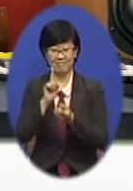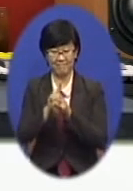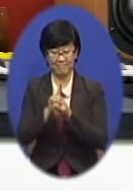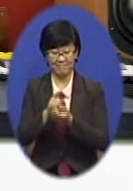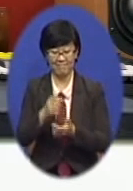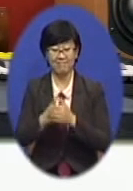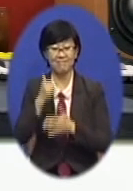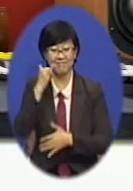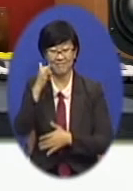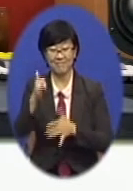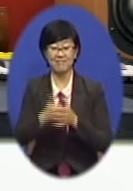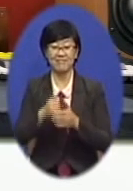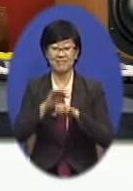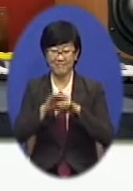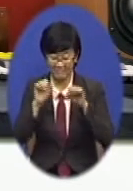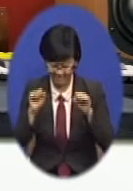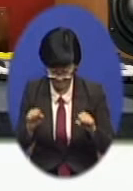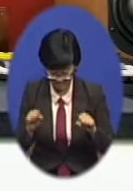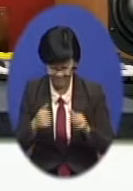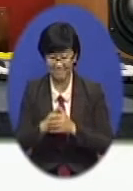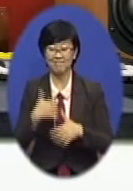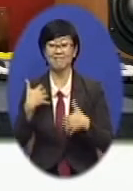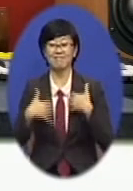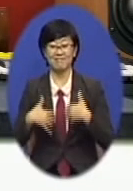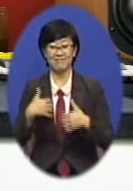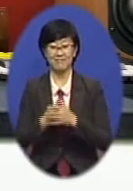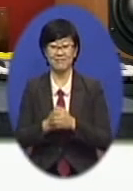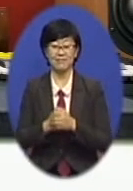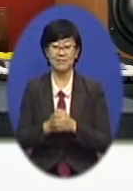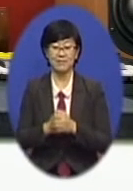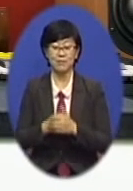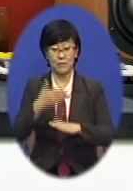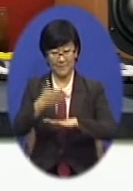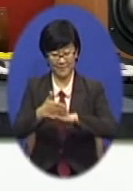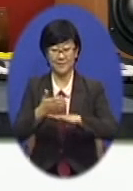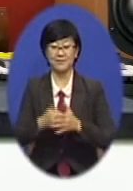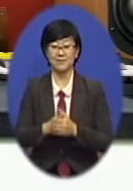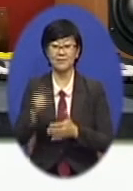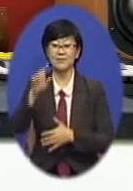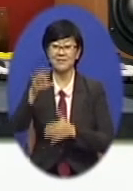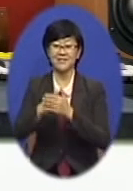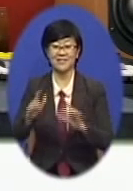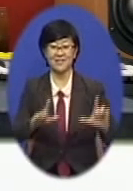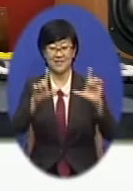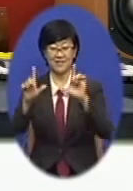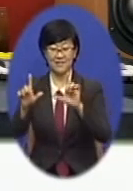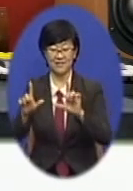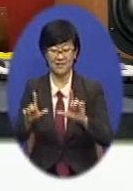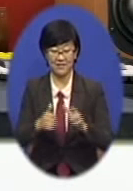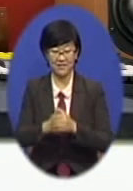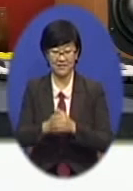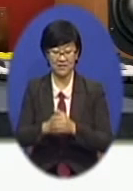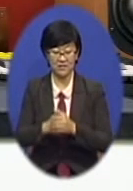여보세요. 네, 여보세요. 안녕하세요. 반갑습니다. 안녕하세요. 감사합니다. 네, 네, 어디 사시는 누구십니까? 네,